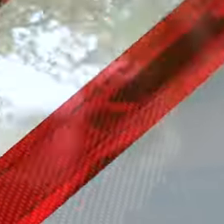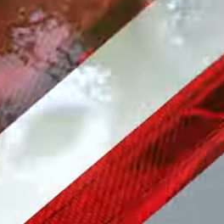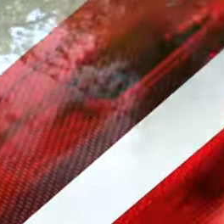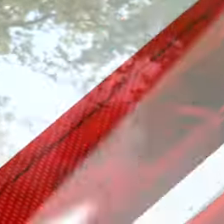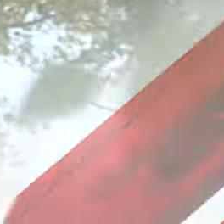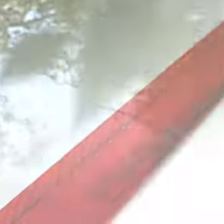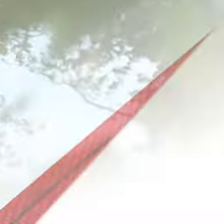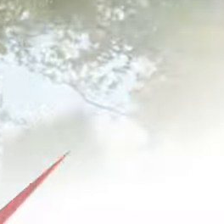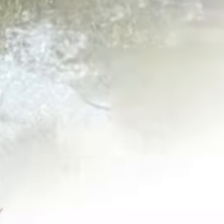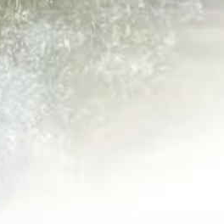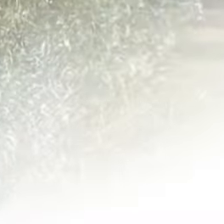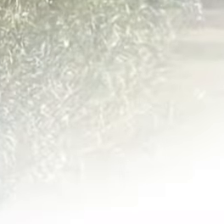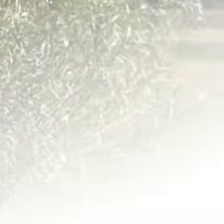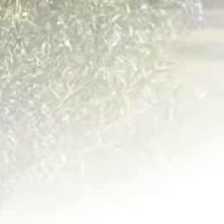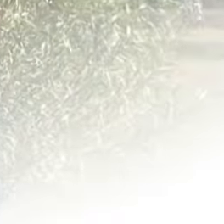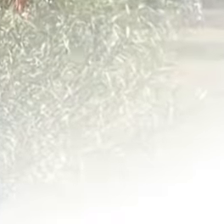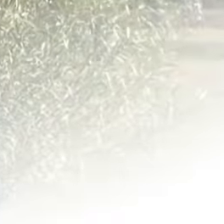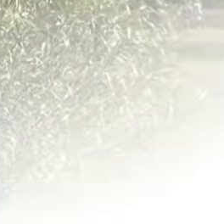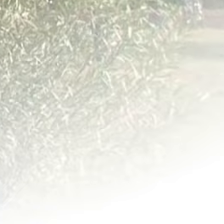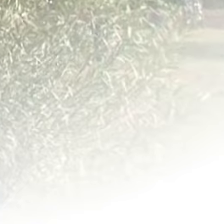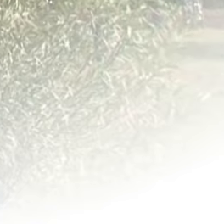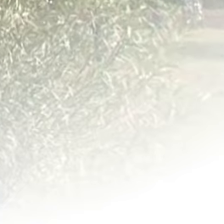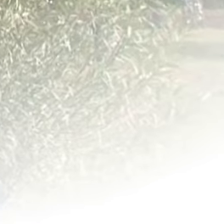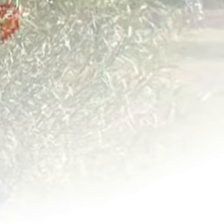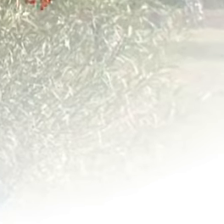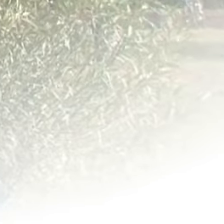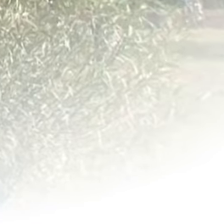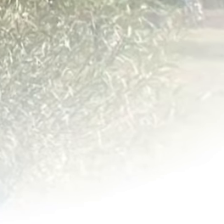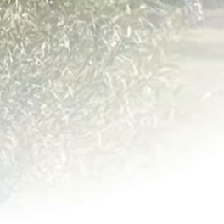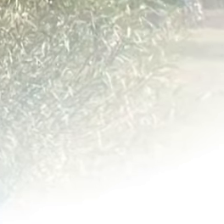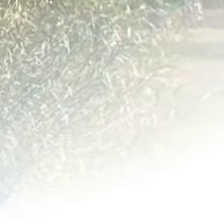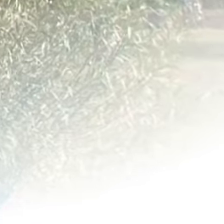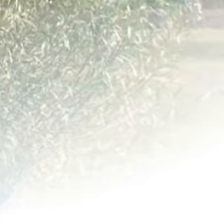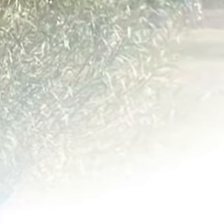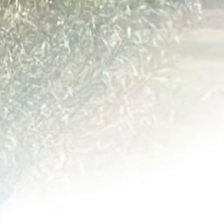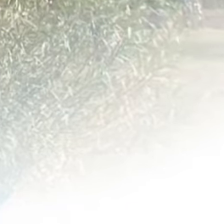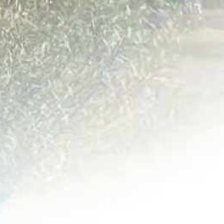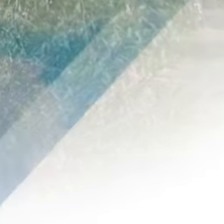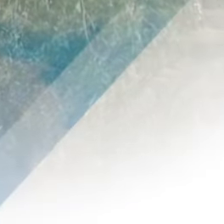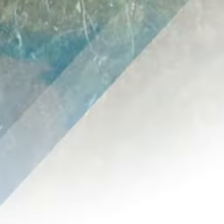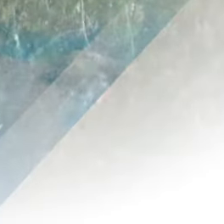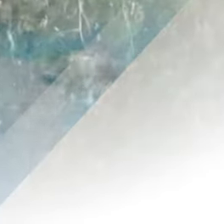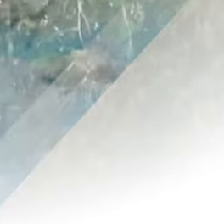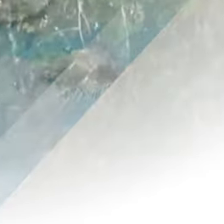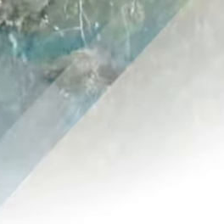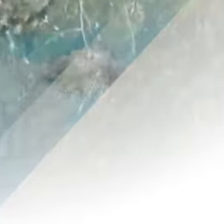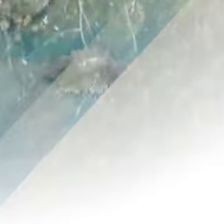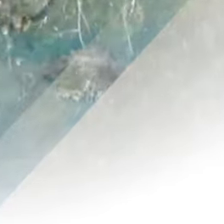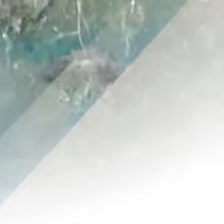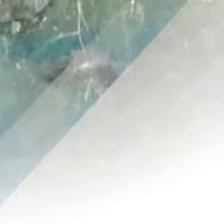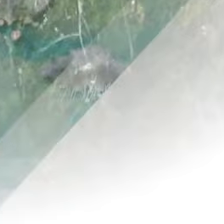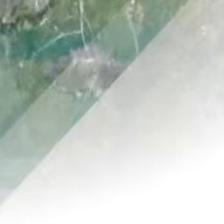па надвор'і ў гэты дзень меркавалі пра ўраджай наступнага года. Казалі так, калі на Кузьму лісты на